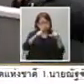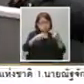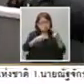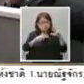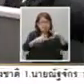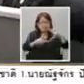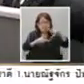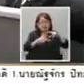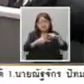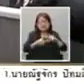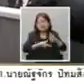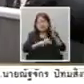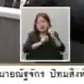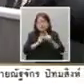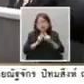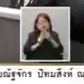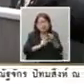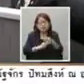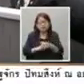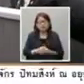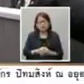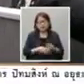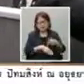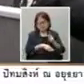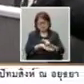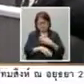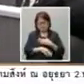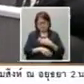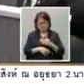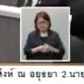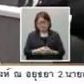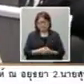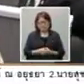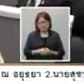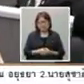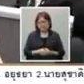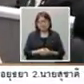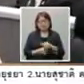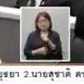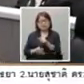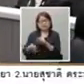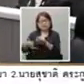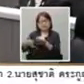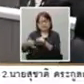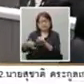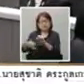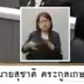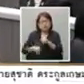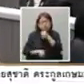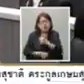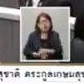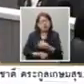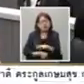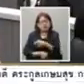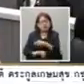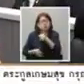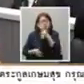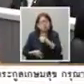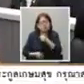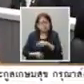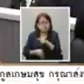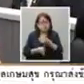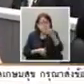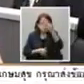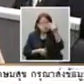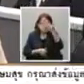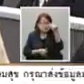งครับ ท่านประธานครับท่านผู้อภิปรายท่านอายุมากแล้วนะครับถ ้ าท่านจำไ